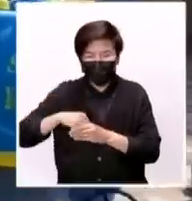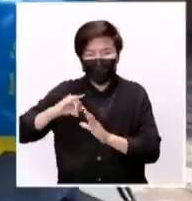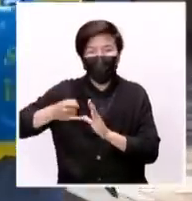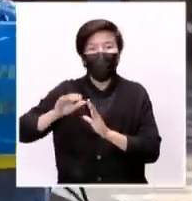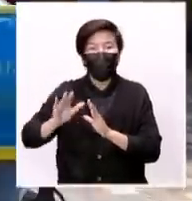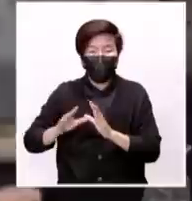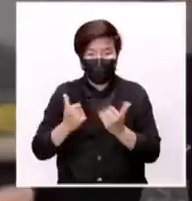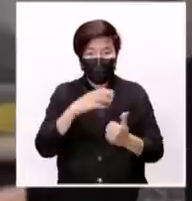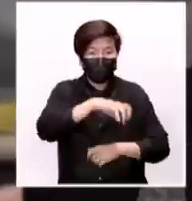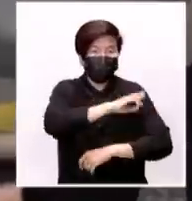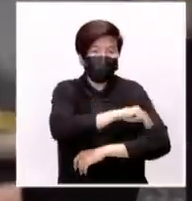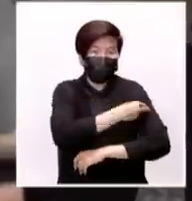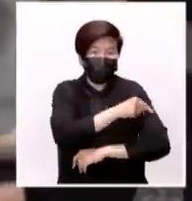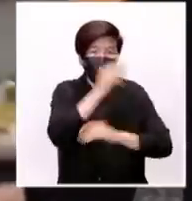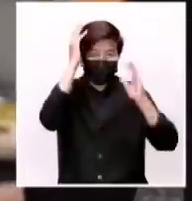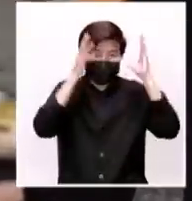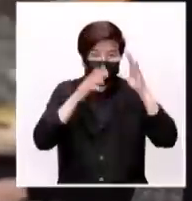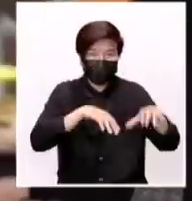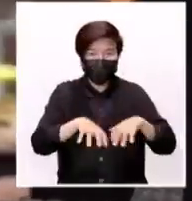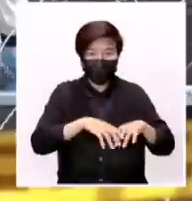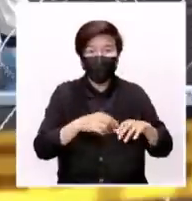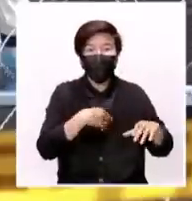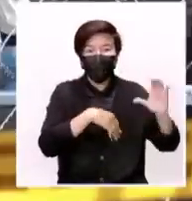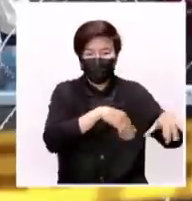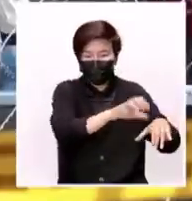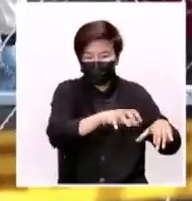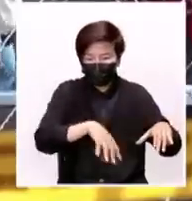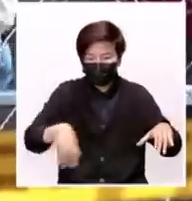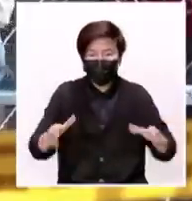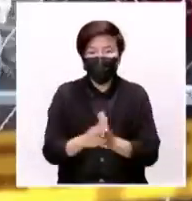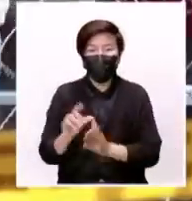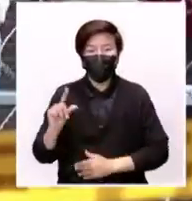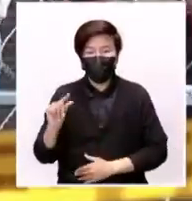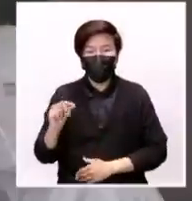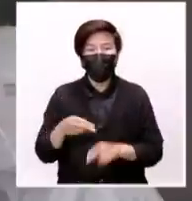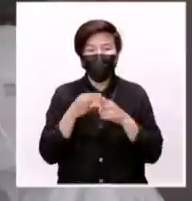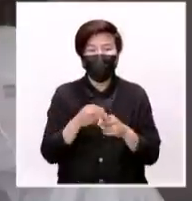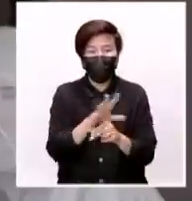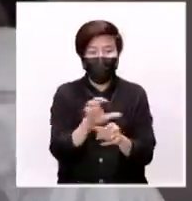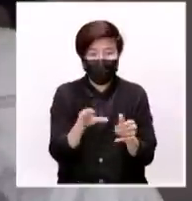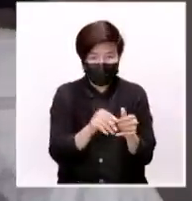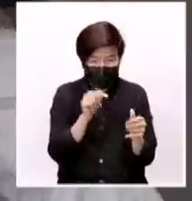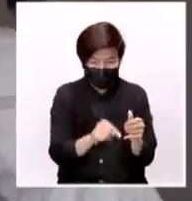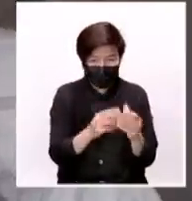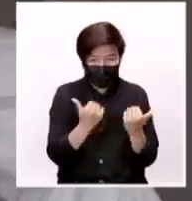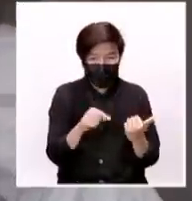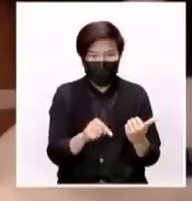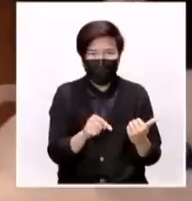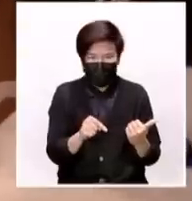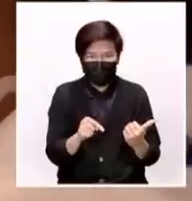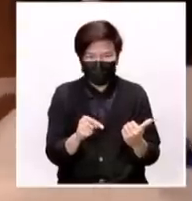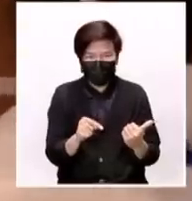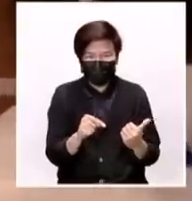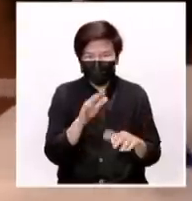นี้โรงพยาบาลที่มาเลเซียจัดไว้ประมาณ20แห่งนะคะว่าจะเป็นที่รักษาผู้ป่วยโควิดโดยเฉพาะตอนนี้ศักยภาพมันเริ่มเต็มแล้วนะคะอยู่ที่ระห